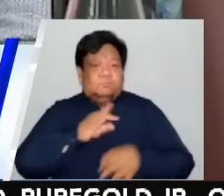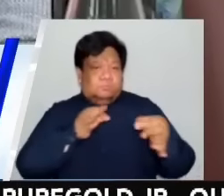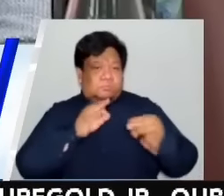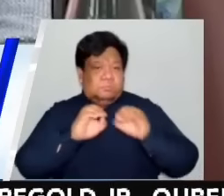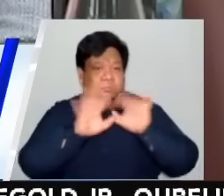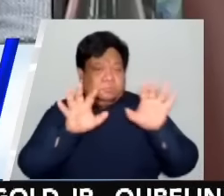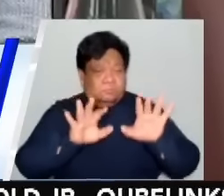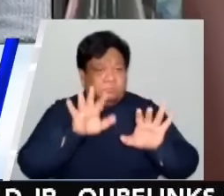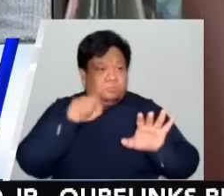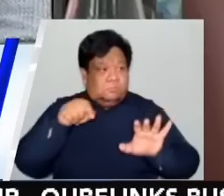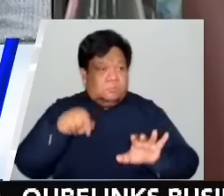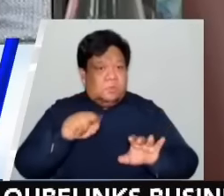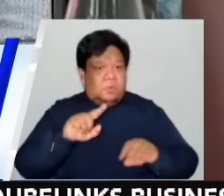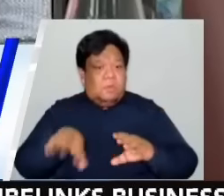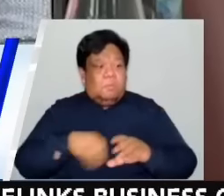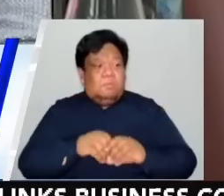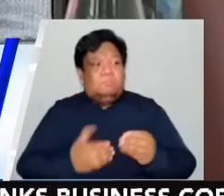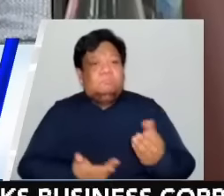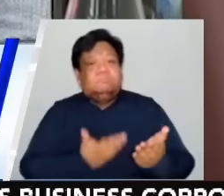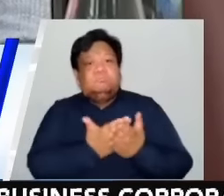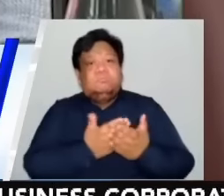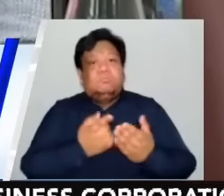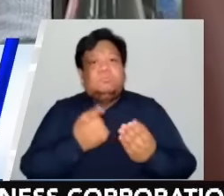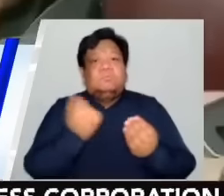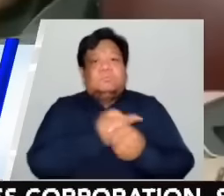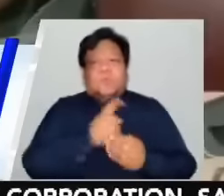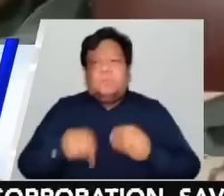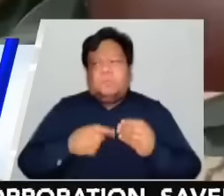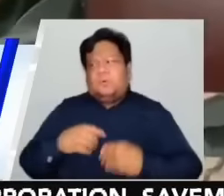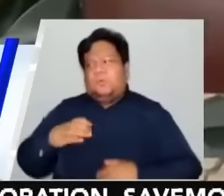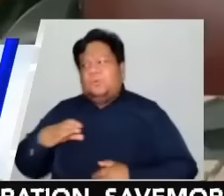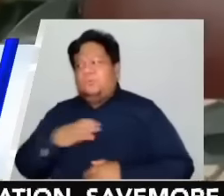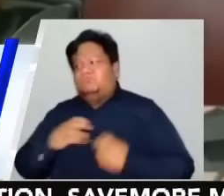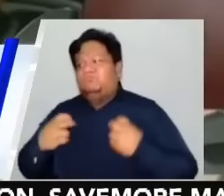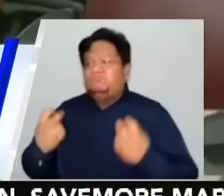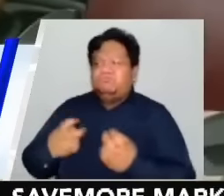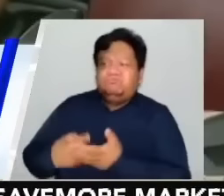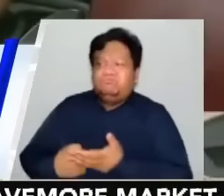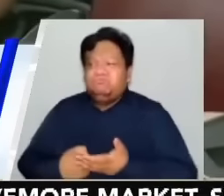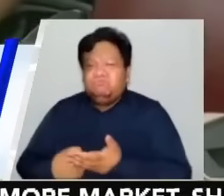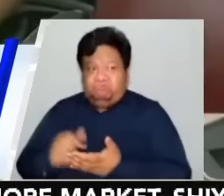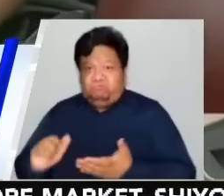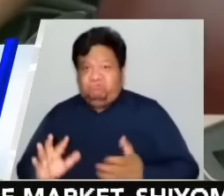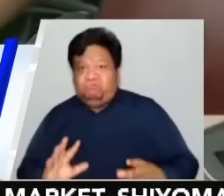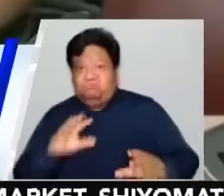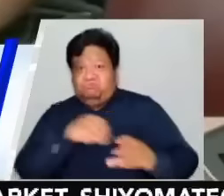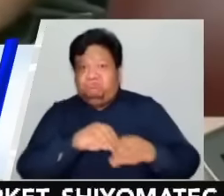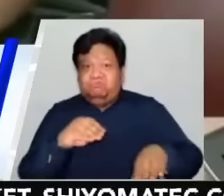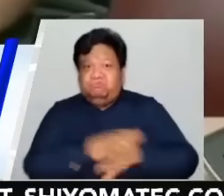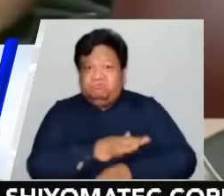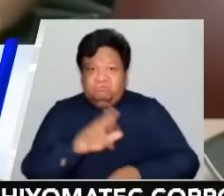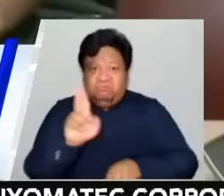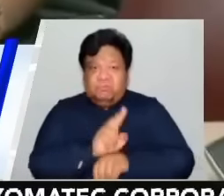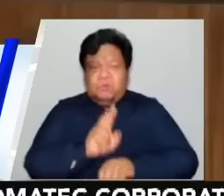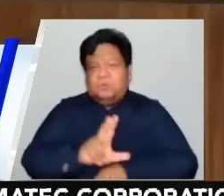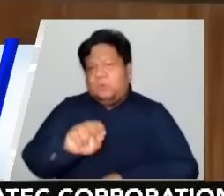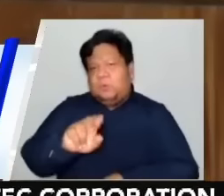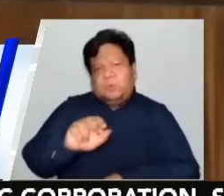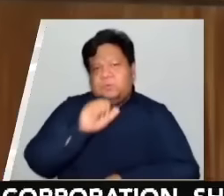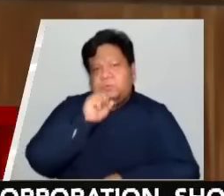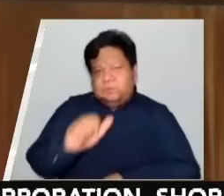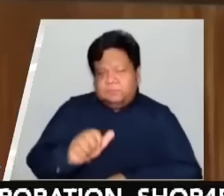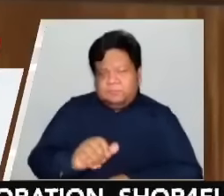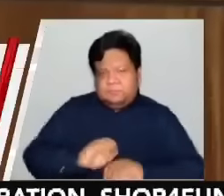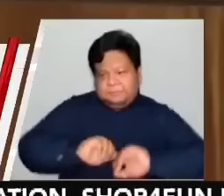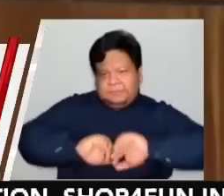ang magkahiwalay na investigasyon ng Kamara sa Duterte drug war at sa fund utilization ng OVP at DepEd. There are people